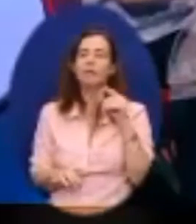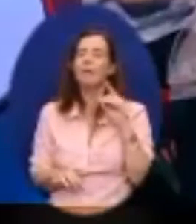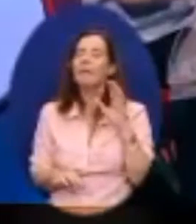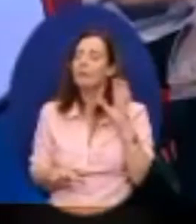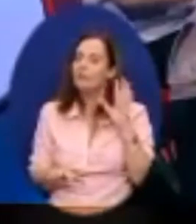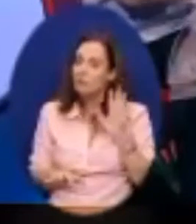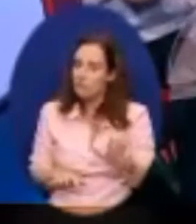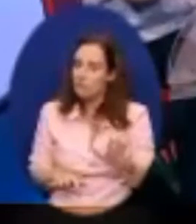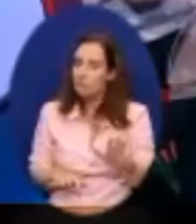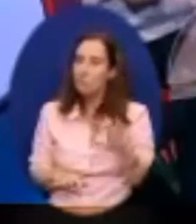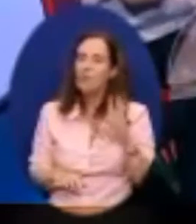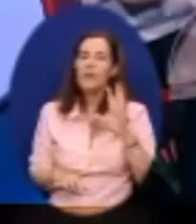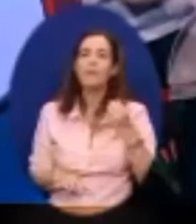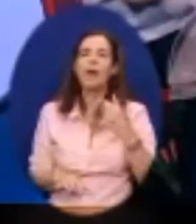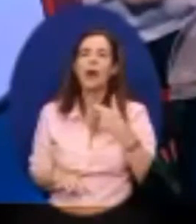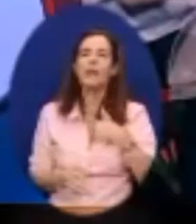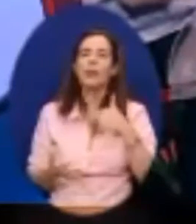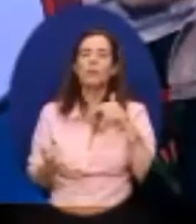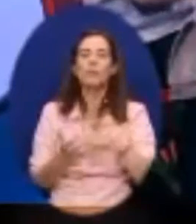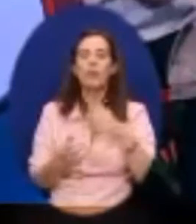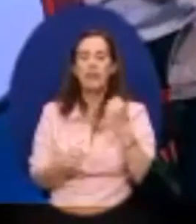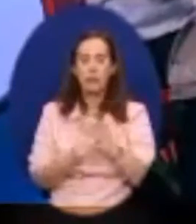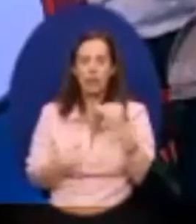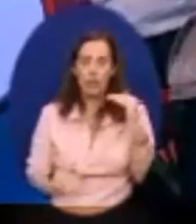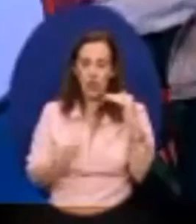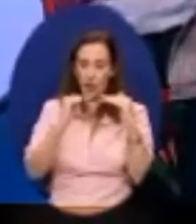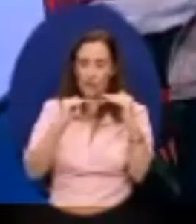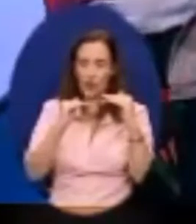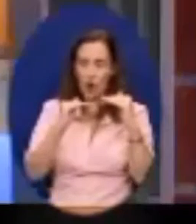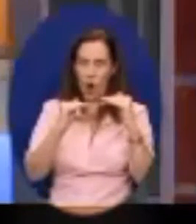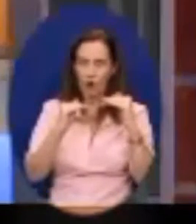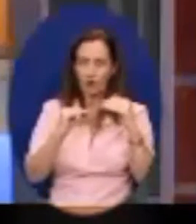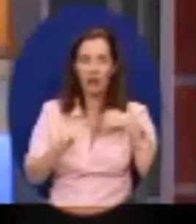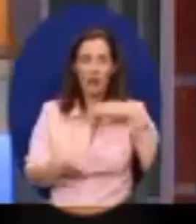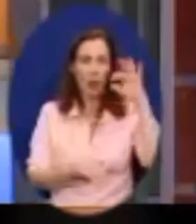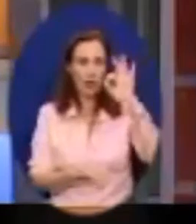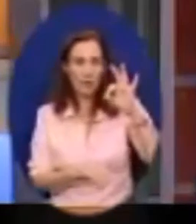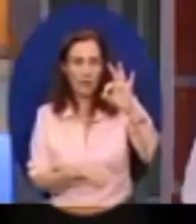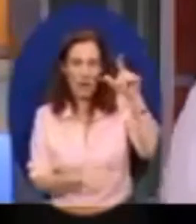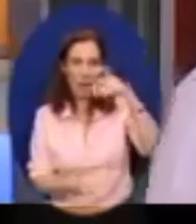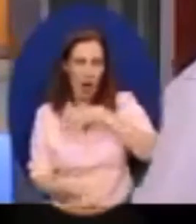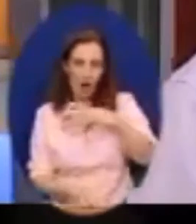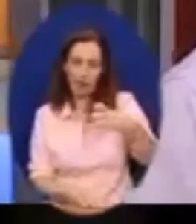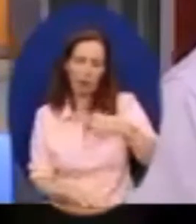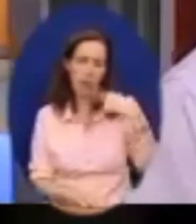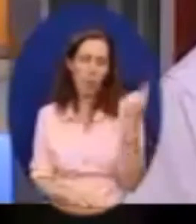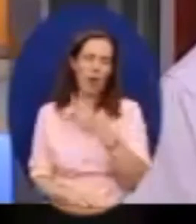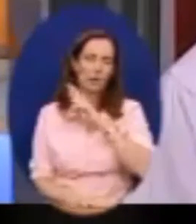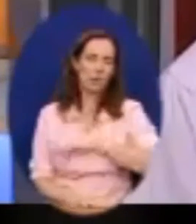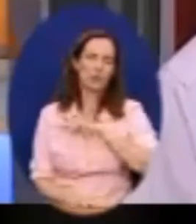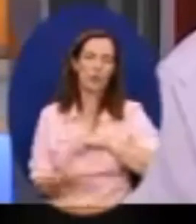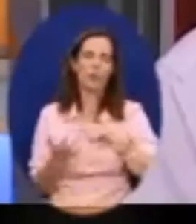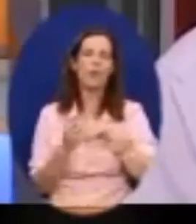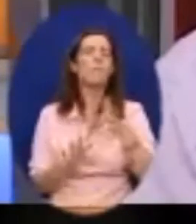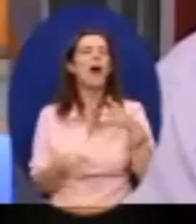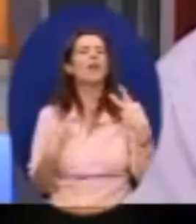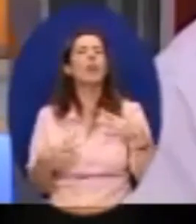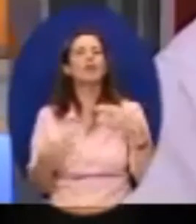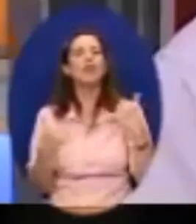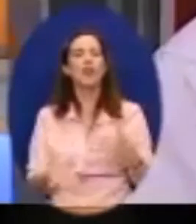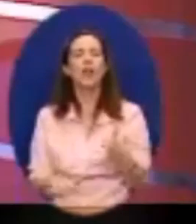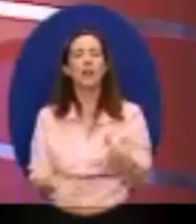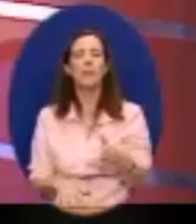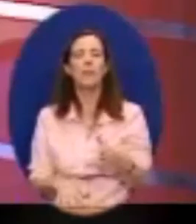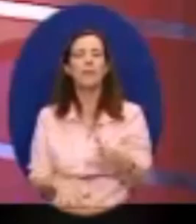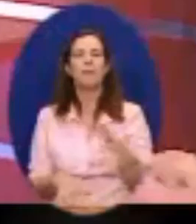כאלו? במידה זו אחרת. אבל אם אנחנו בשביל להשיג שוויון נקצץ את הרגליים של הרצים המהירים, אנחנו כולנו נסבול כתוצאה מכך. ממה אתה חושש היום? יותר